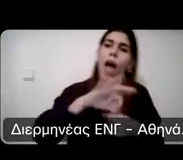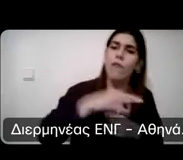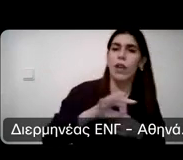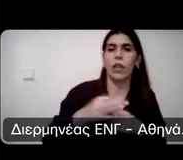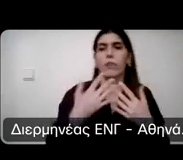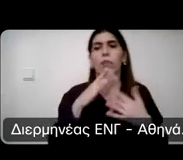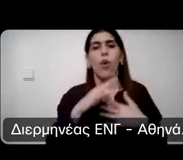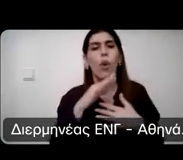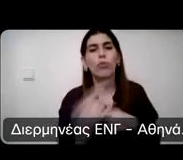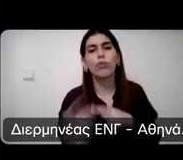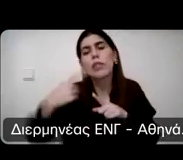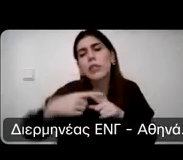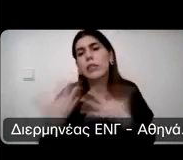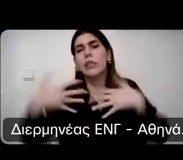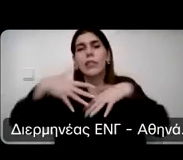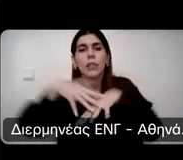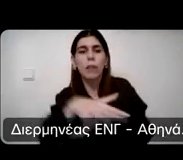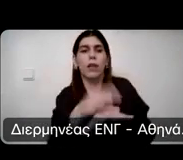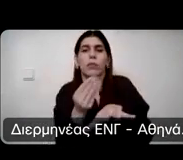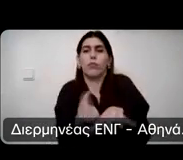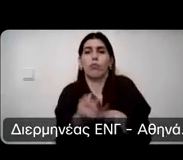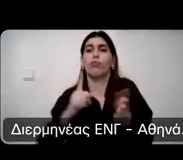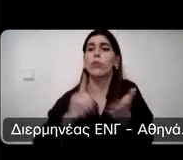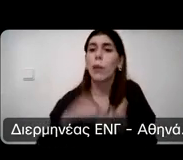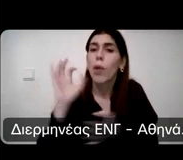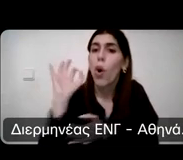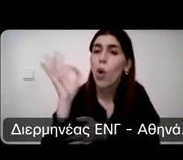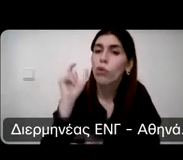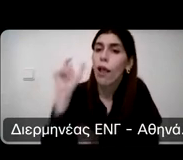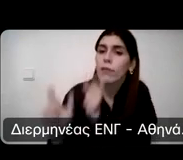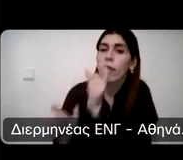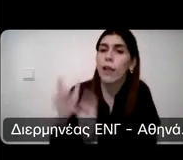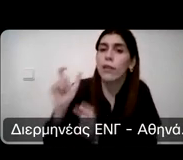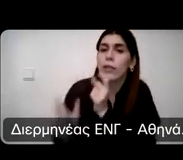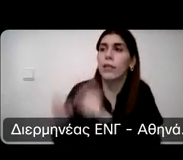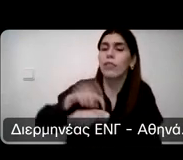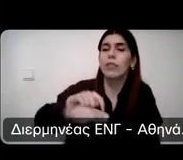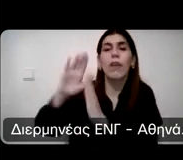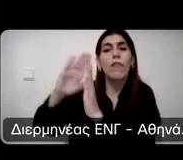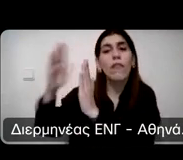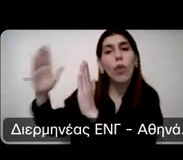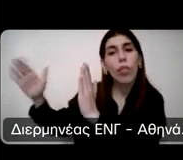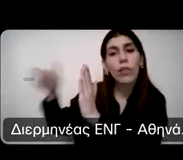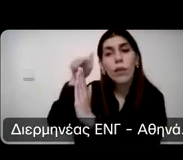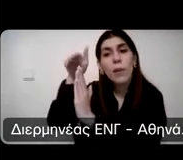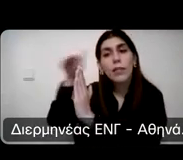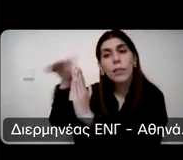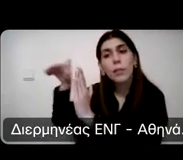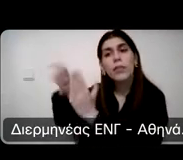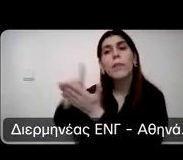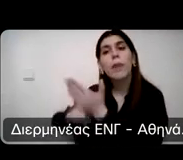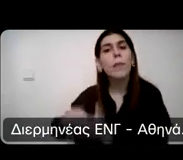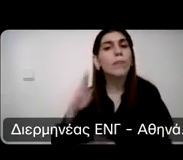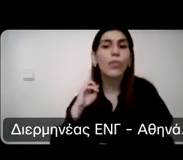και αναθεώρησης της γλώσσας και της ορολογίας των βιβλιοθηκών, γίνεται αναφορά στην κατάρτιση ενός κώδικα ηθικής